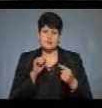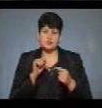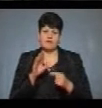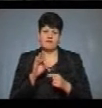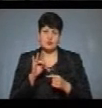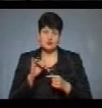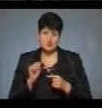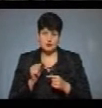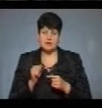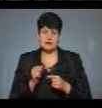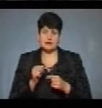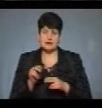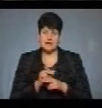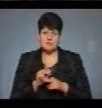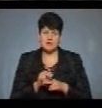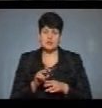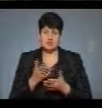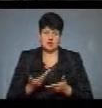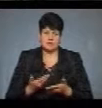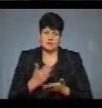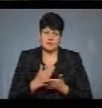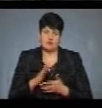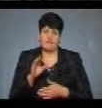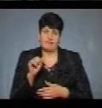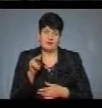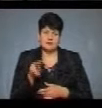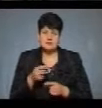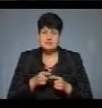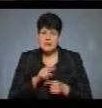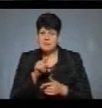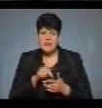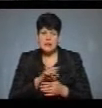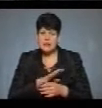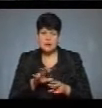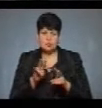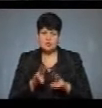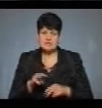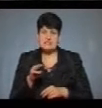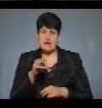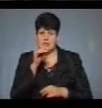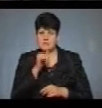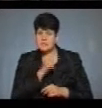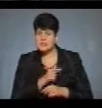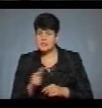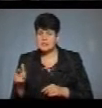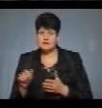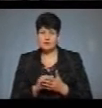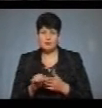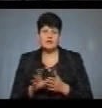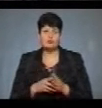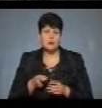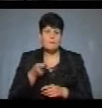для людей, які живуть з ВІЛ. Тобто дане питання не було розглянуто ще з травня місяця, всі документи були